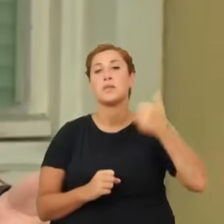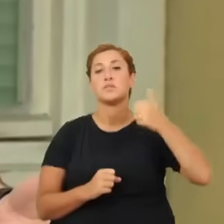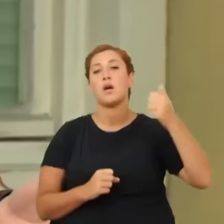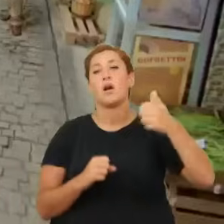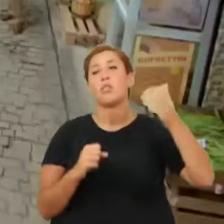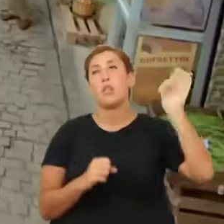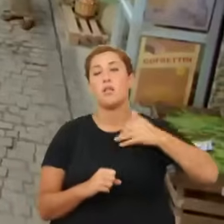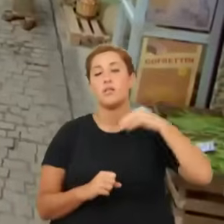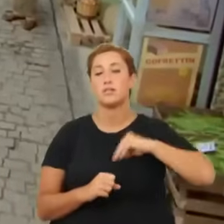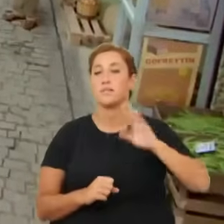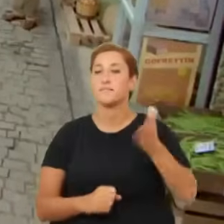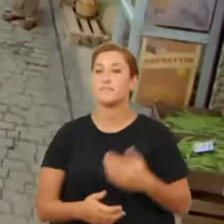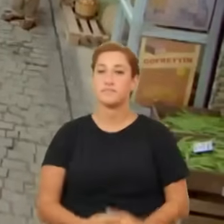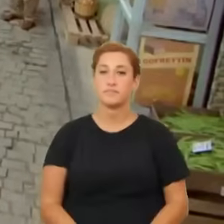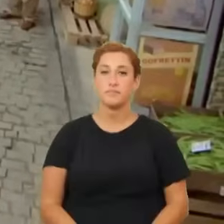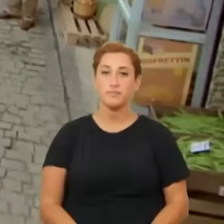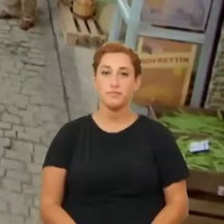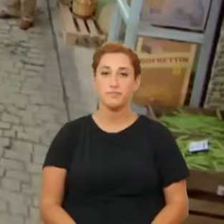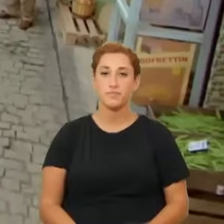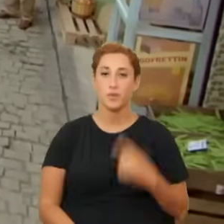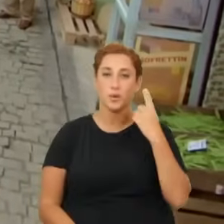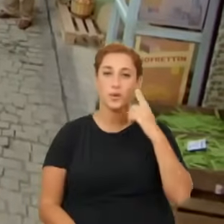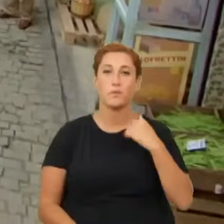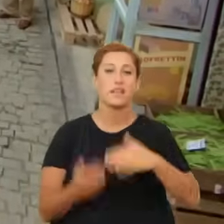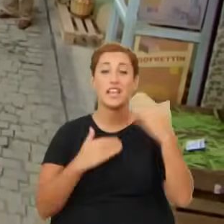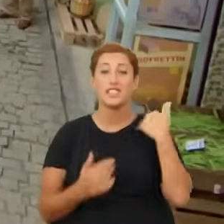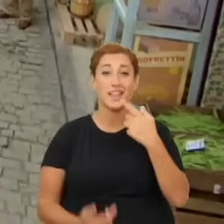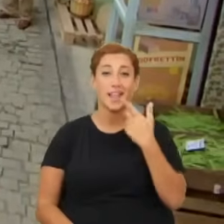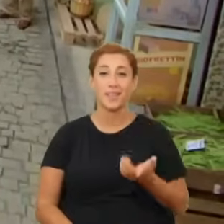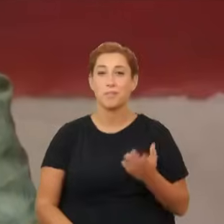falan geliyor sandım ha. Recep abi de inek inek keselim deyince.